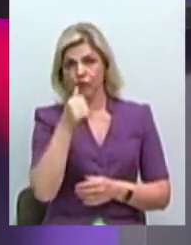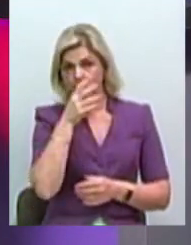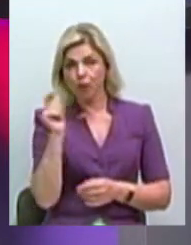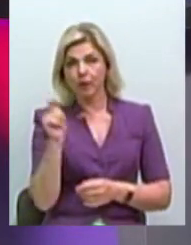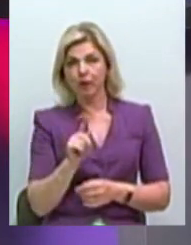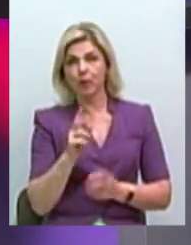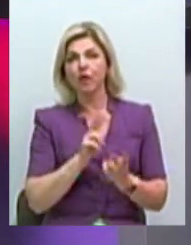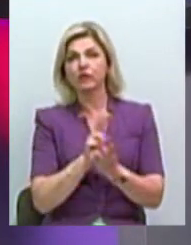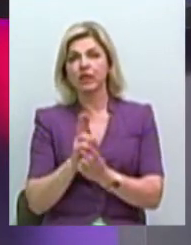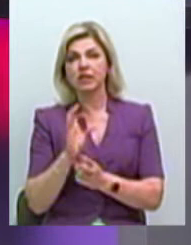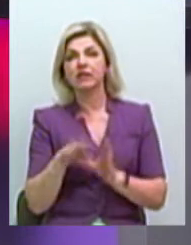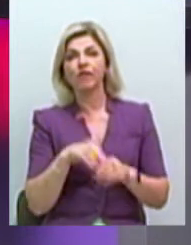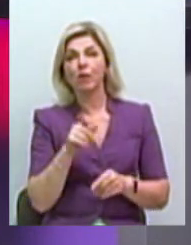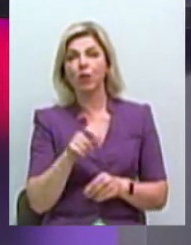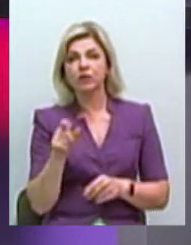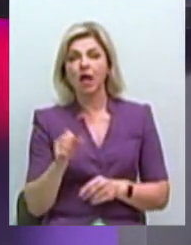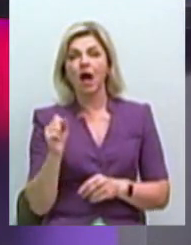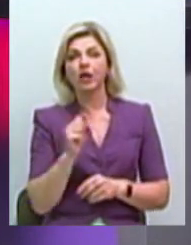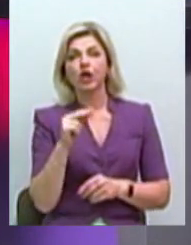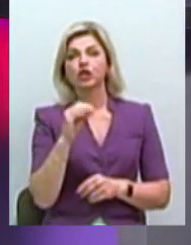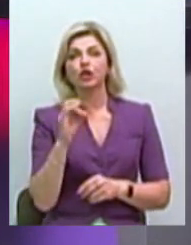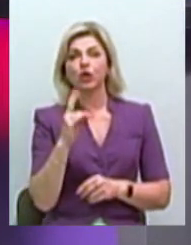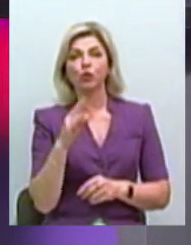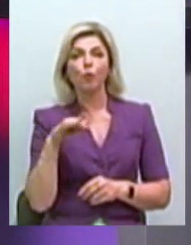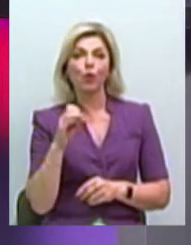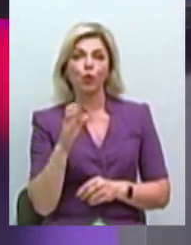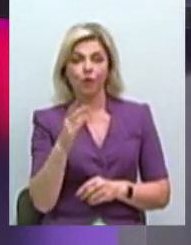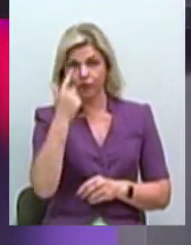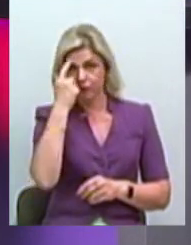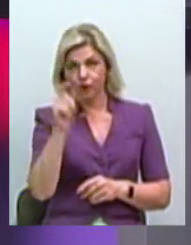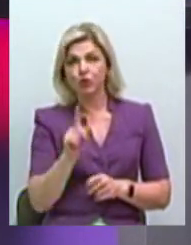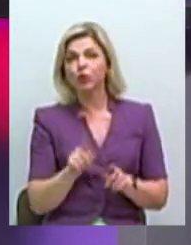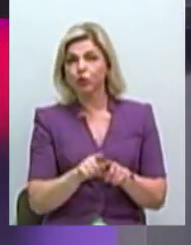зустрічі з виборцями. Артем Чорноморов повідомив,